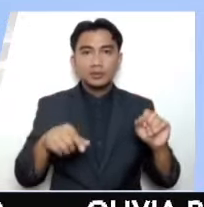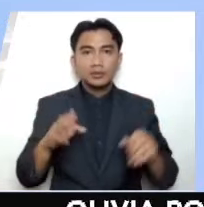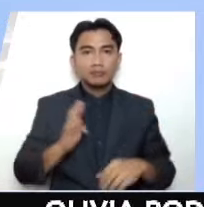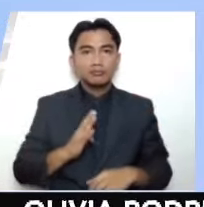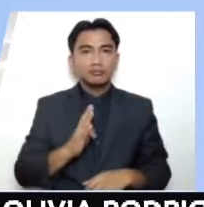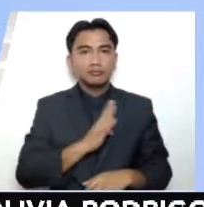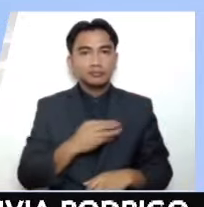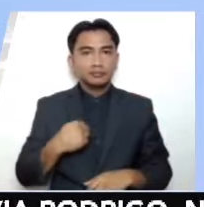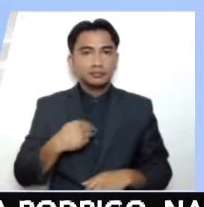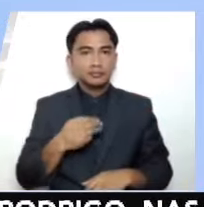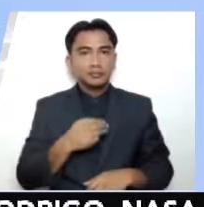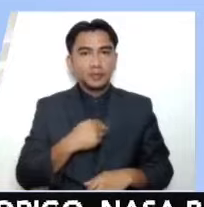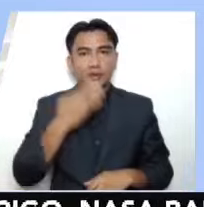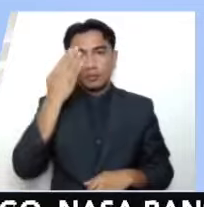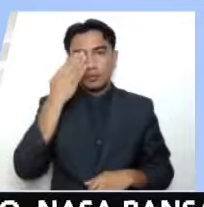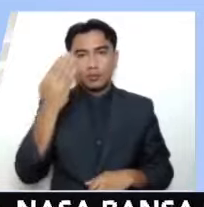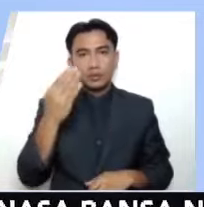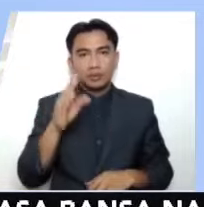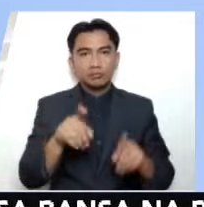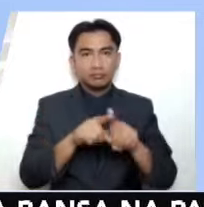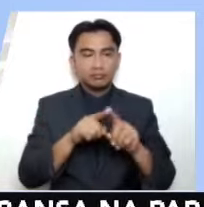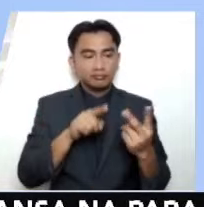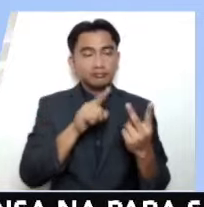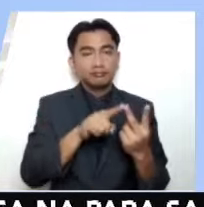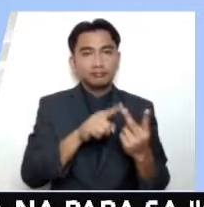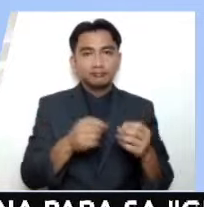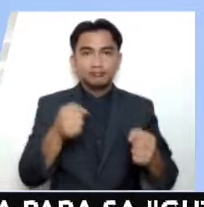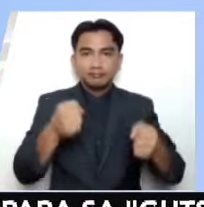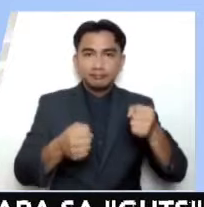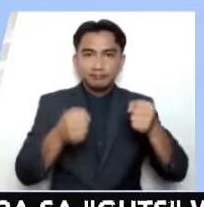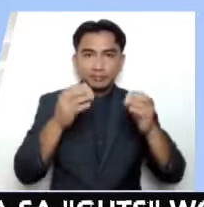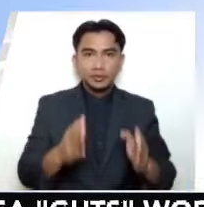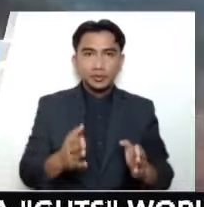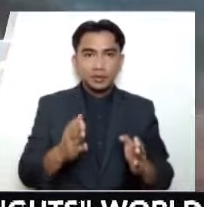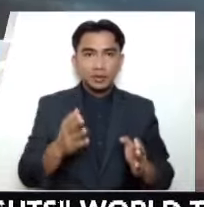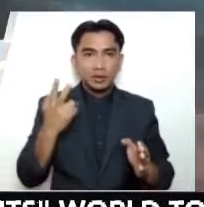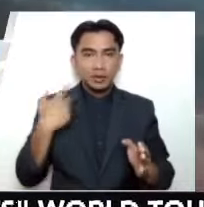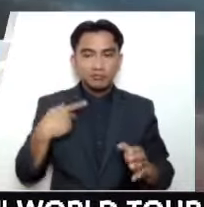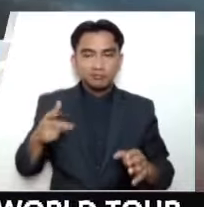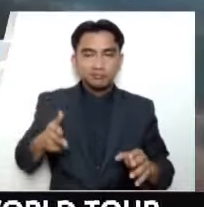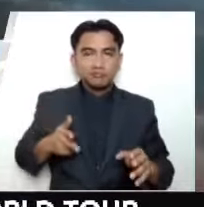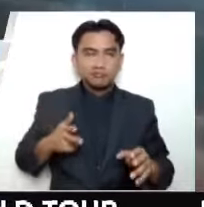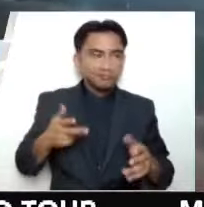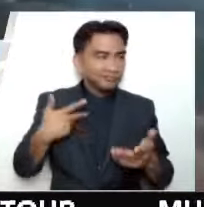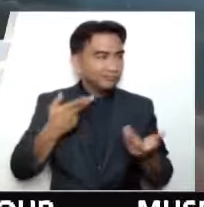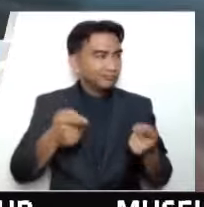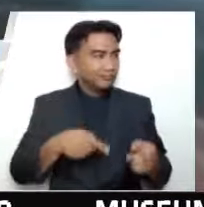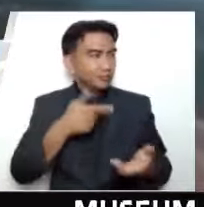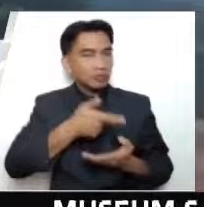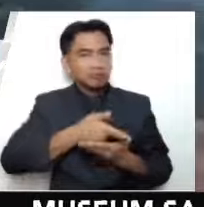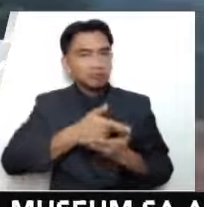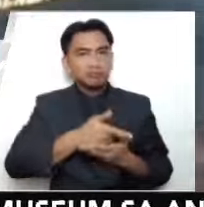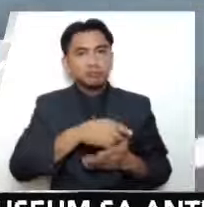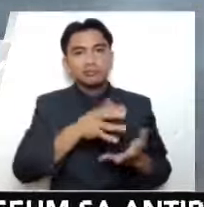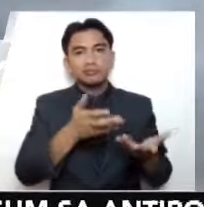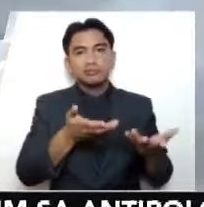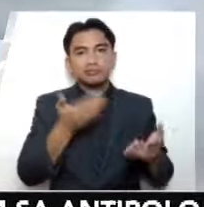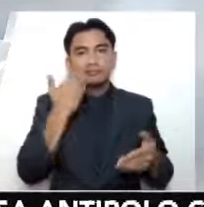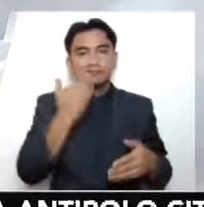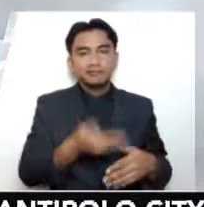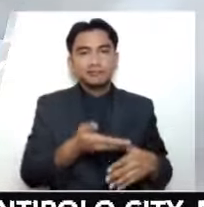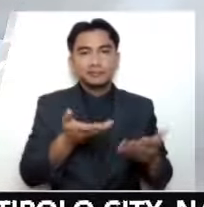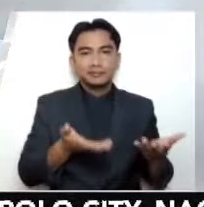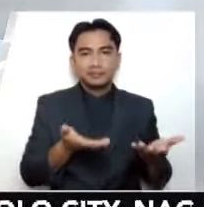Bulacan, pati na ang kanyang driver, matapos tambangan sa Malolos. Sa inisyal na impormasyon, nakasakay sa SUV si